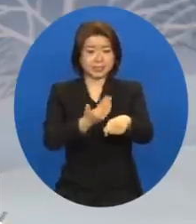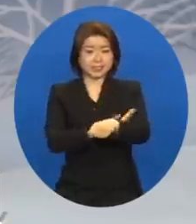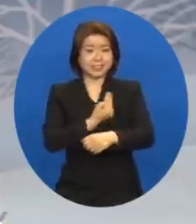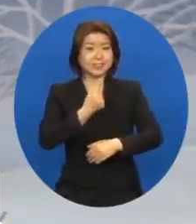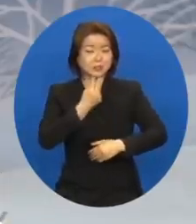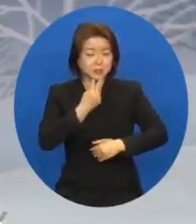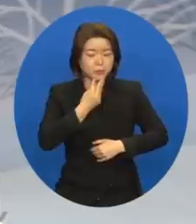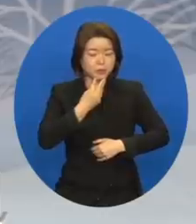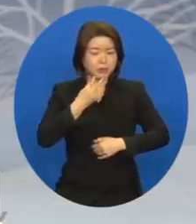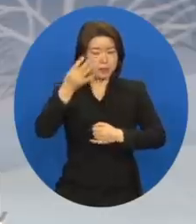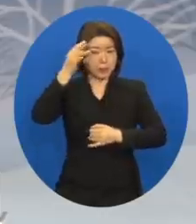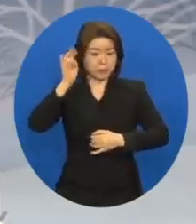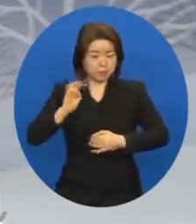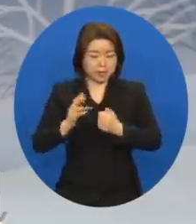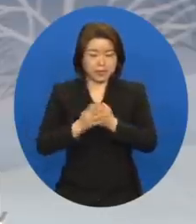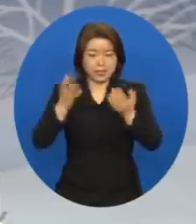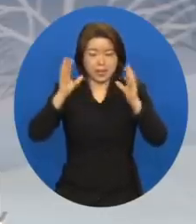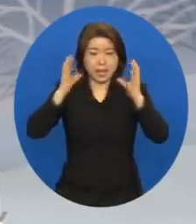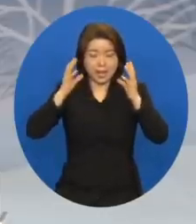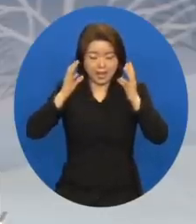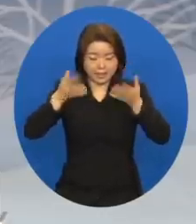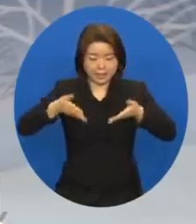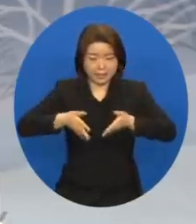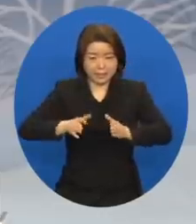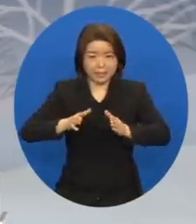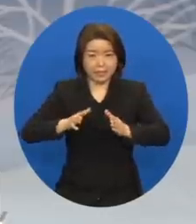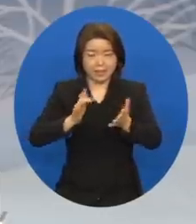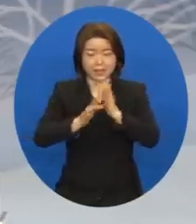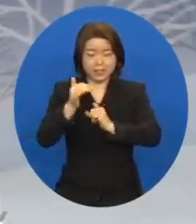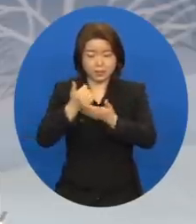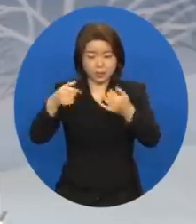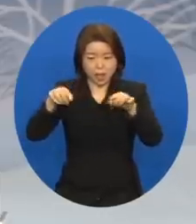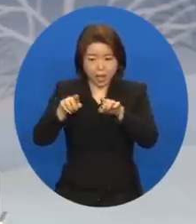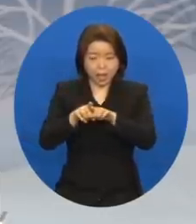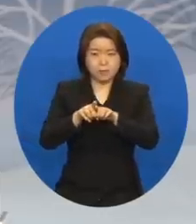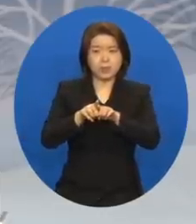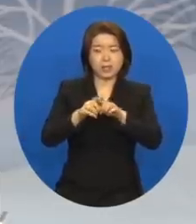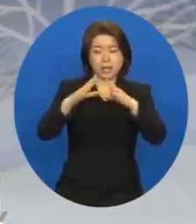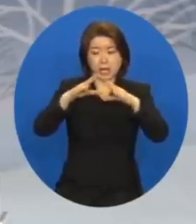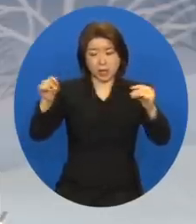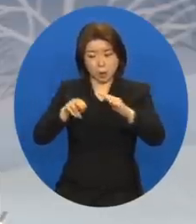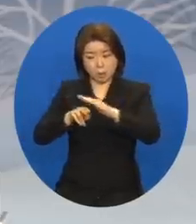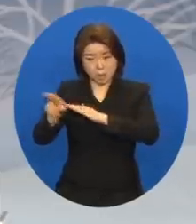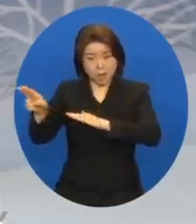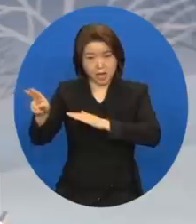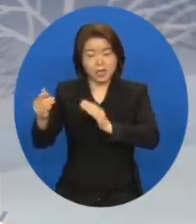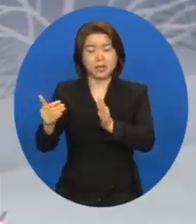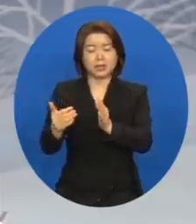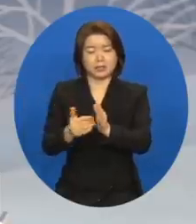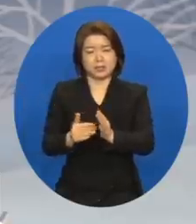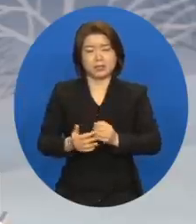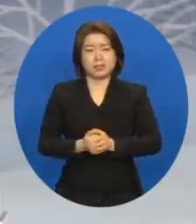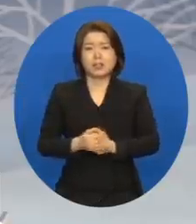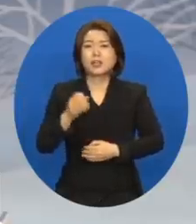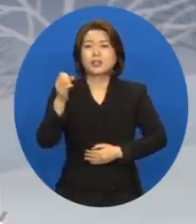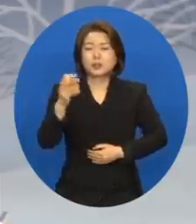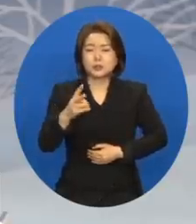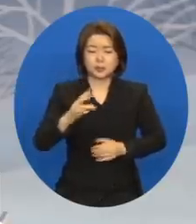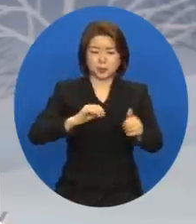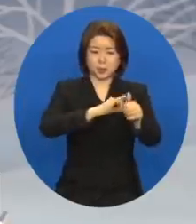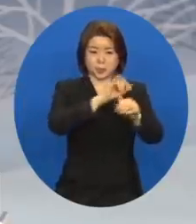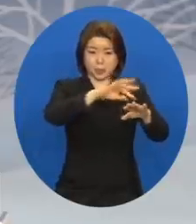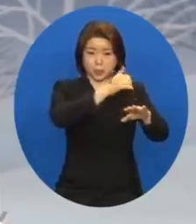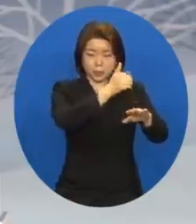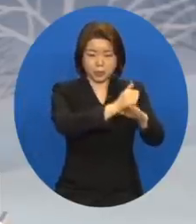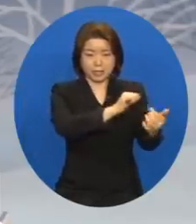마리아는 태어난 아기를 데리고 애굽으로 피신을 갈 수밖에 없게 됩니다. 그리고 헤롯 왕이